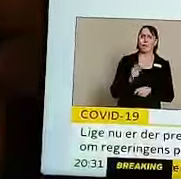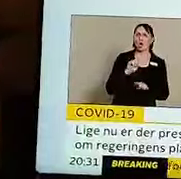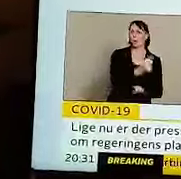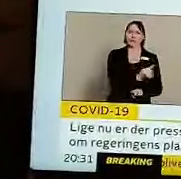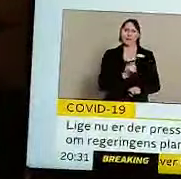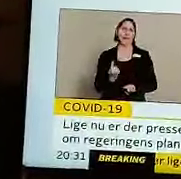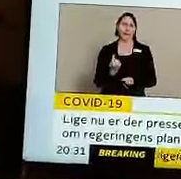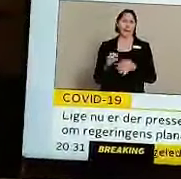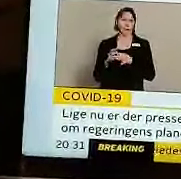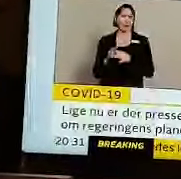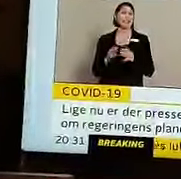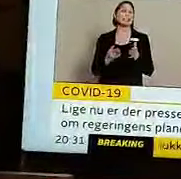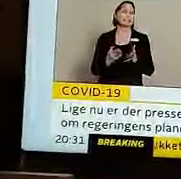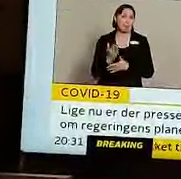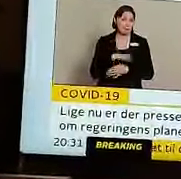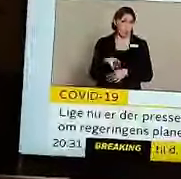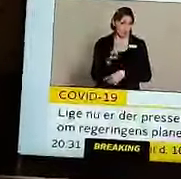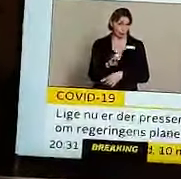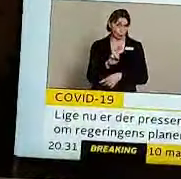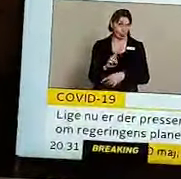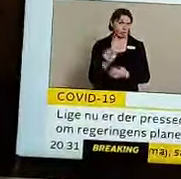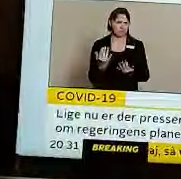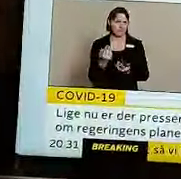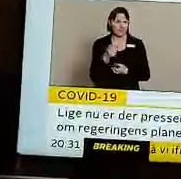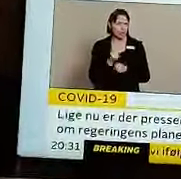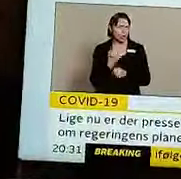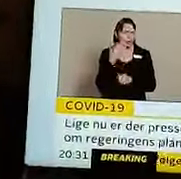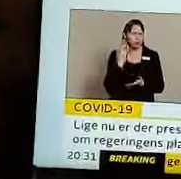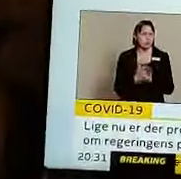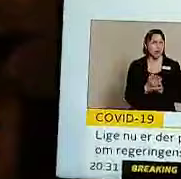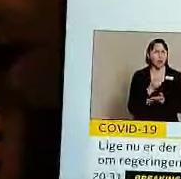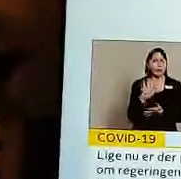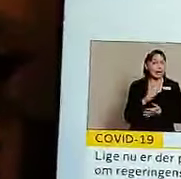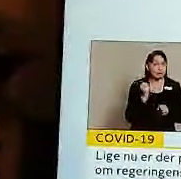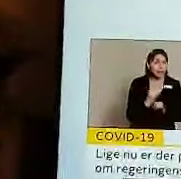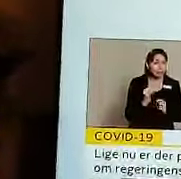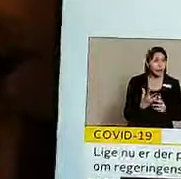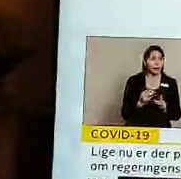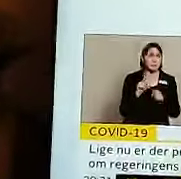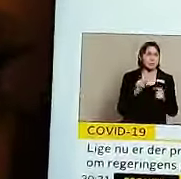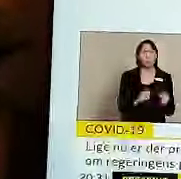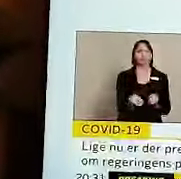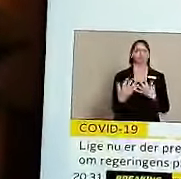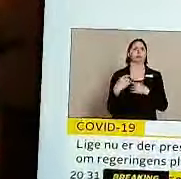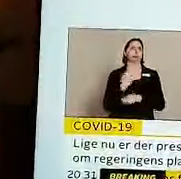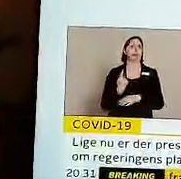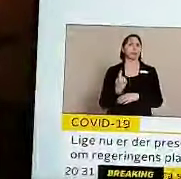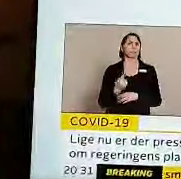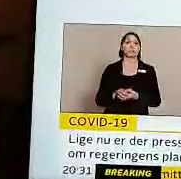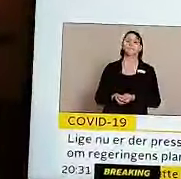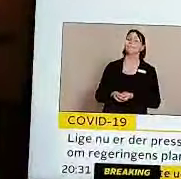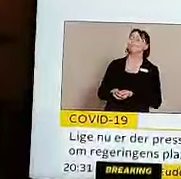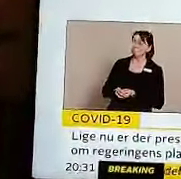قد يعني ارتفع في هذا اليوم ما لا يقل عن 20 وفاة.